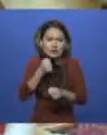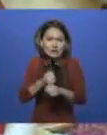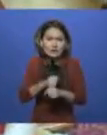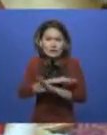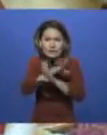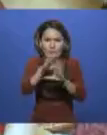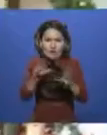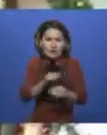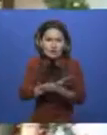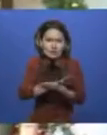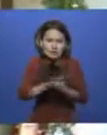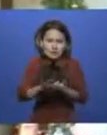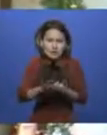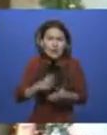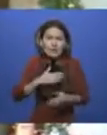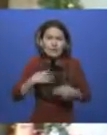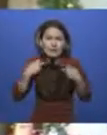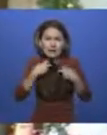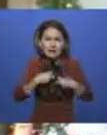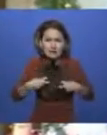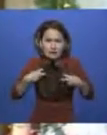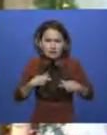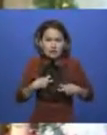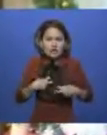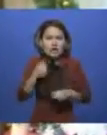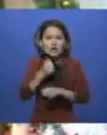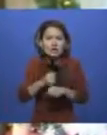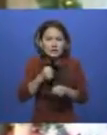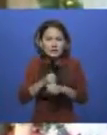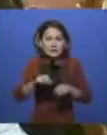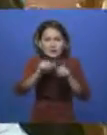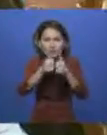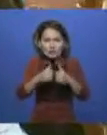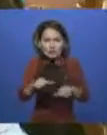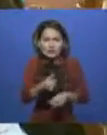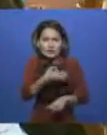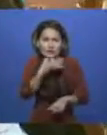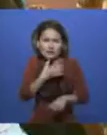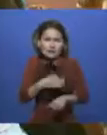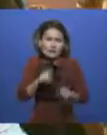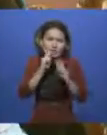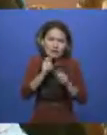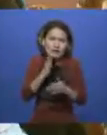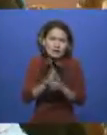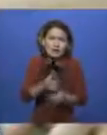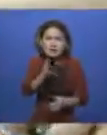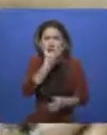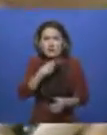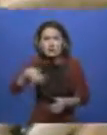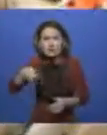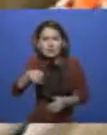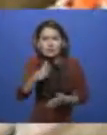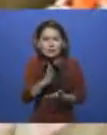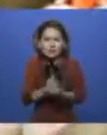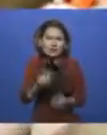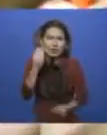өзім киізден жасалған затты жақсы көремін. Сондай алғым келеді. Сөмкелерді көрдім жақсы. қарап